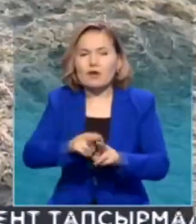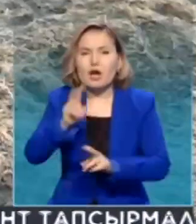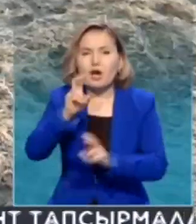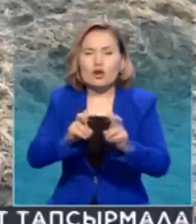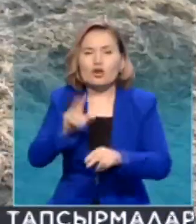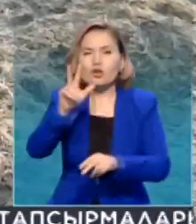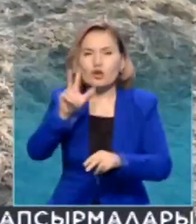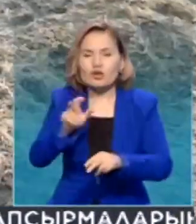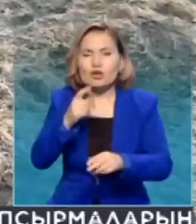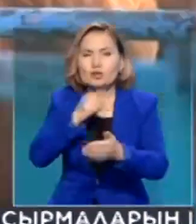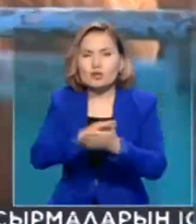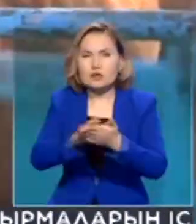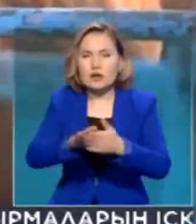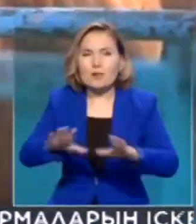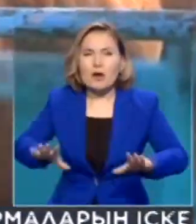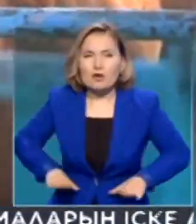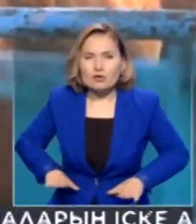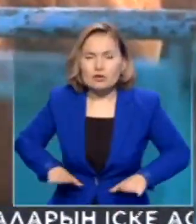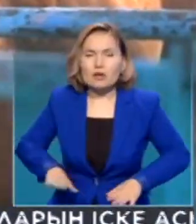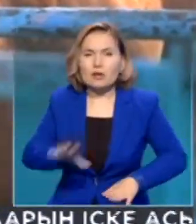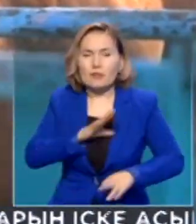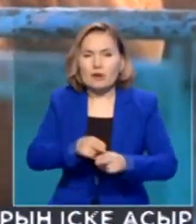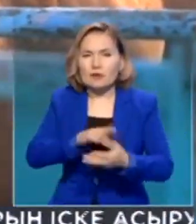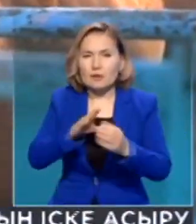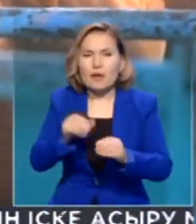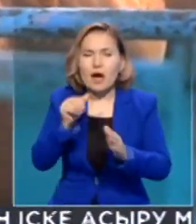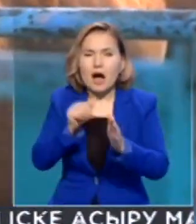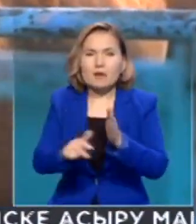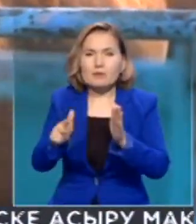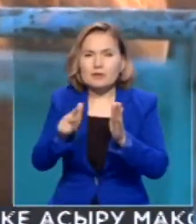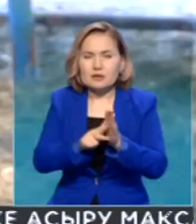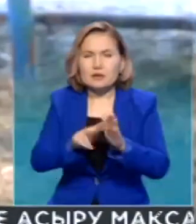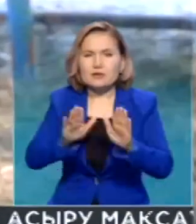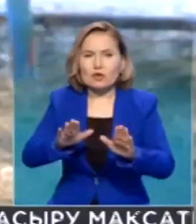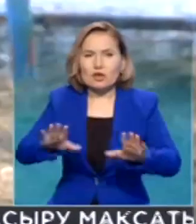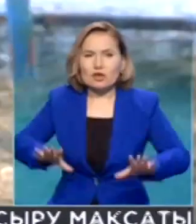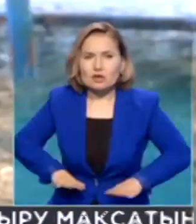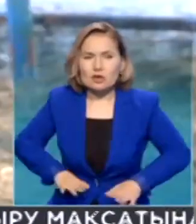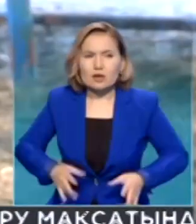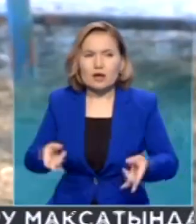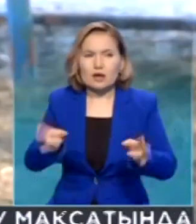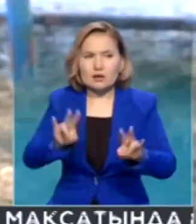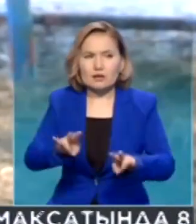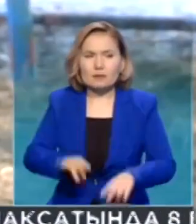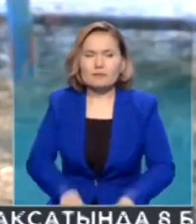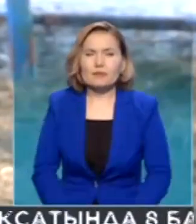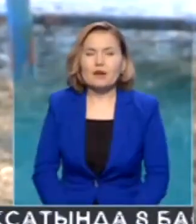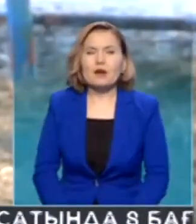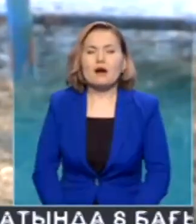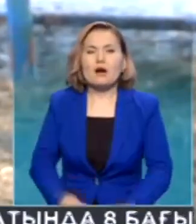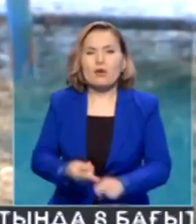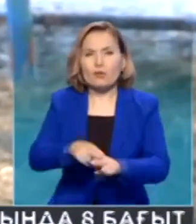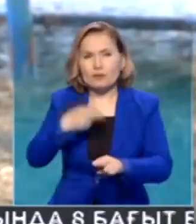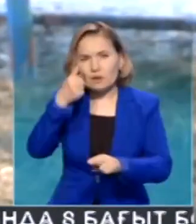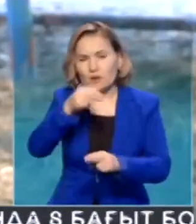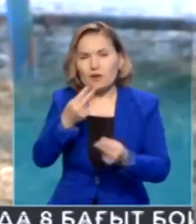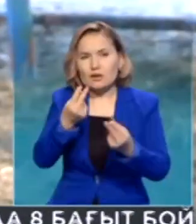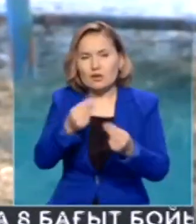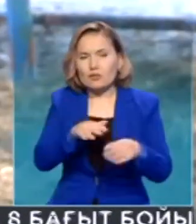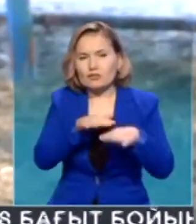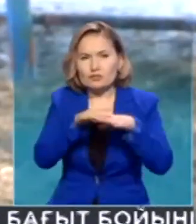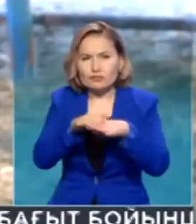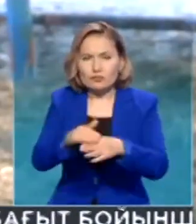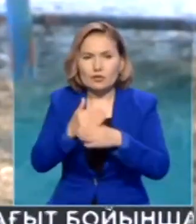300-ге тарта асыл тұқымды жылқы болса, қазір соның 68-і ғана қалыпты. Бізде базалық финансирование осы жылдан тоқтатып